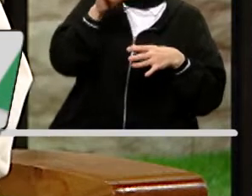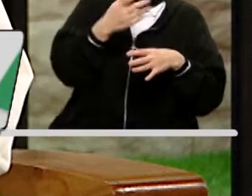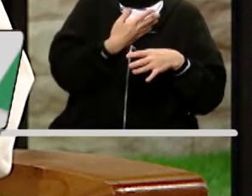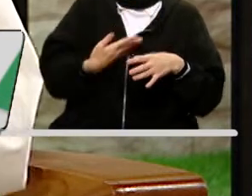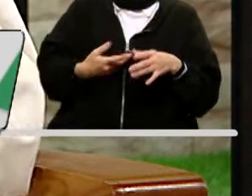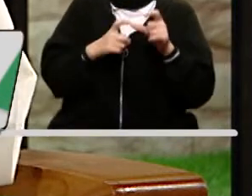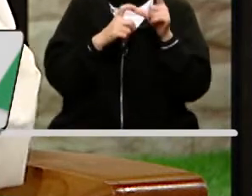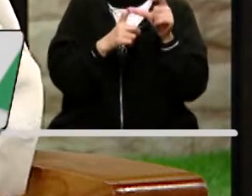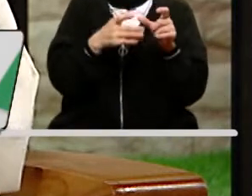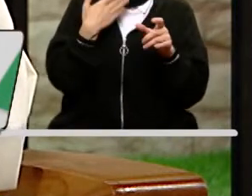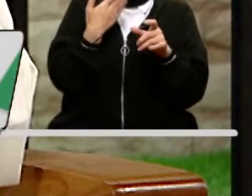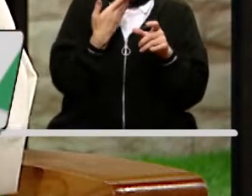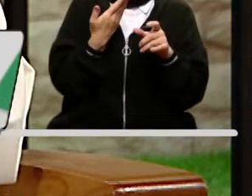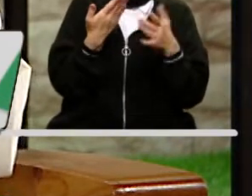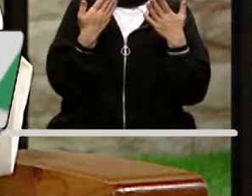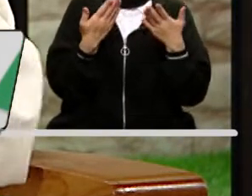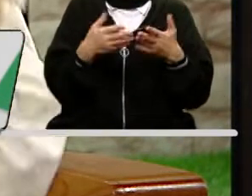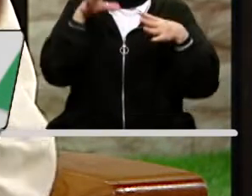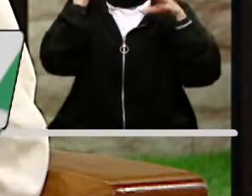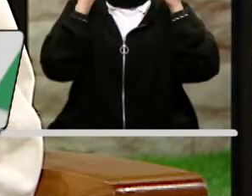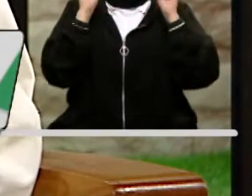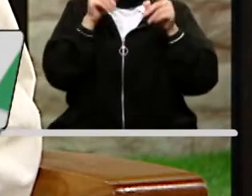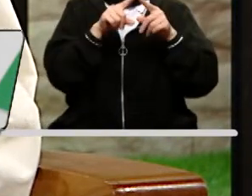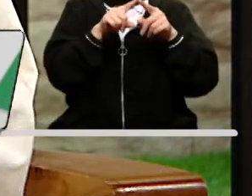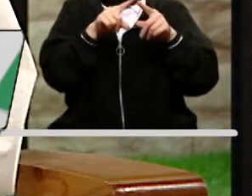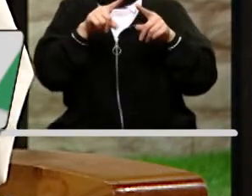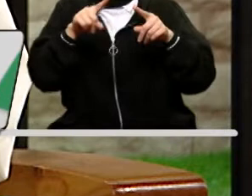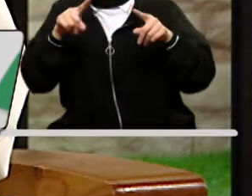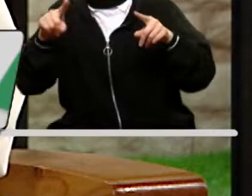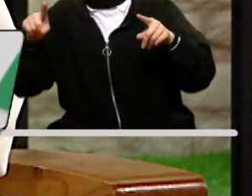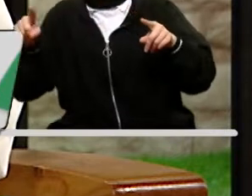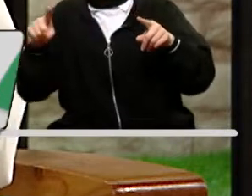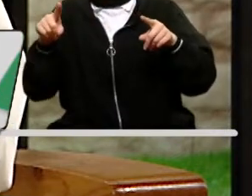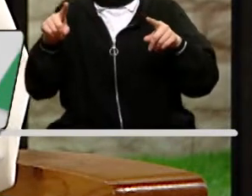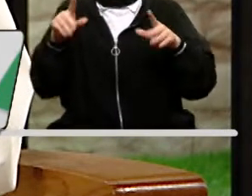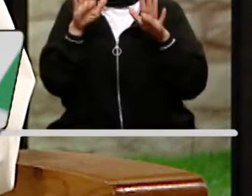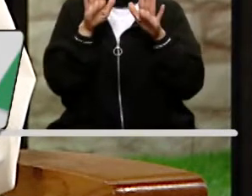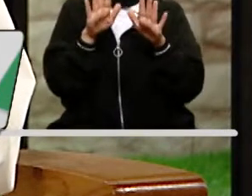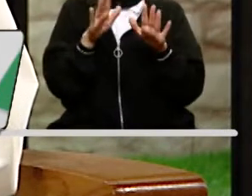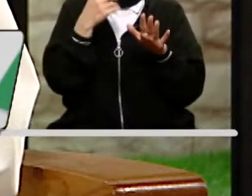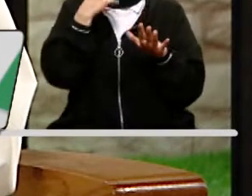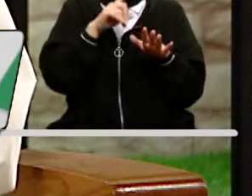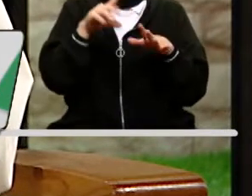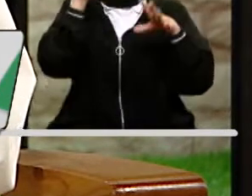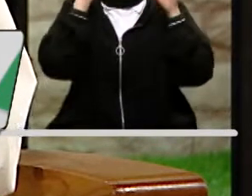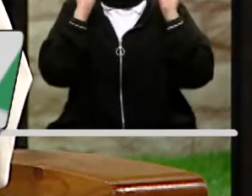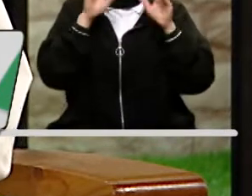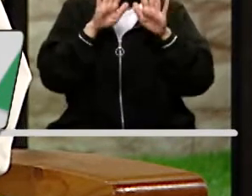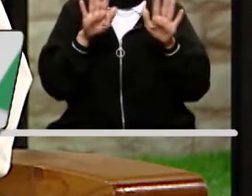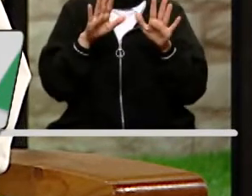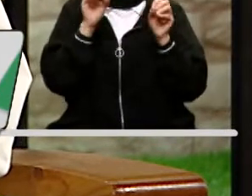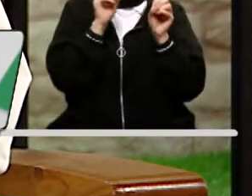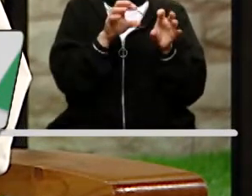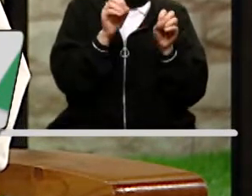sordurtururuz. Öyleyse öğrenme evet bir uzun bir süreç. Sadece öğrenme duygusuyla değil öğretmek duygusu